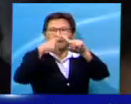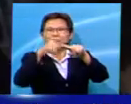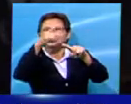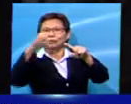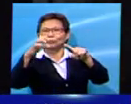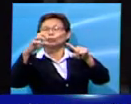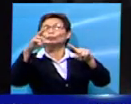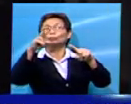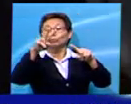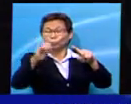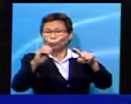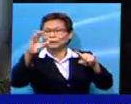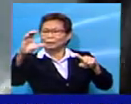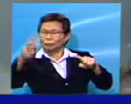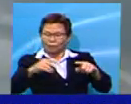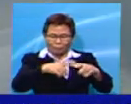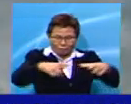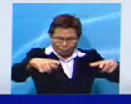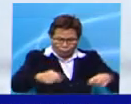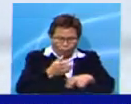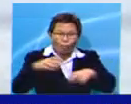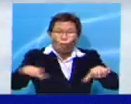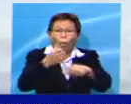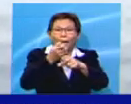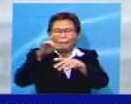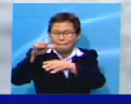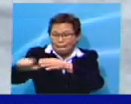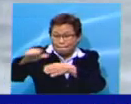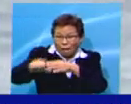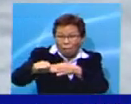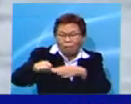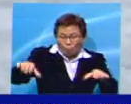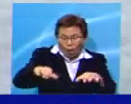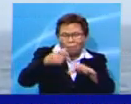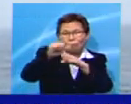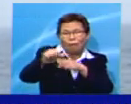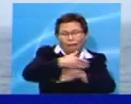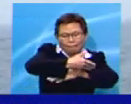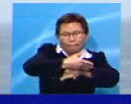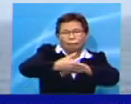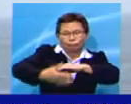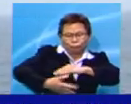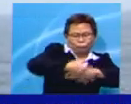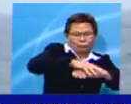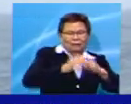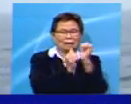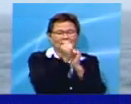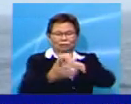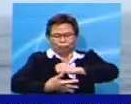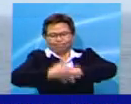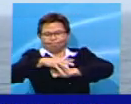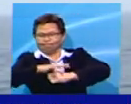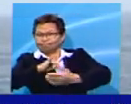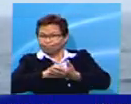cm serpihan yang diperbuat daripada aluminium dan genan karbon itu dipercayai bahagian penutup Enjin pesawat